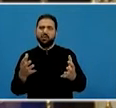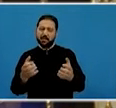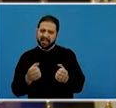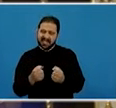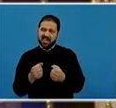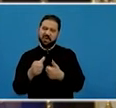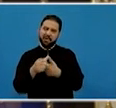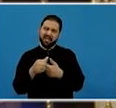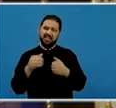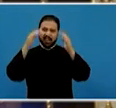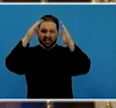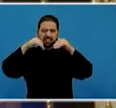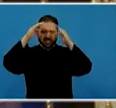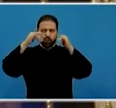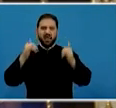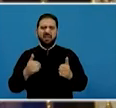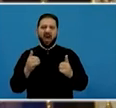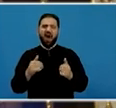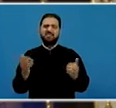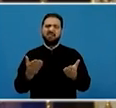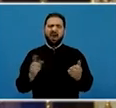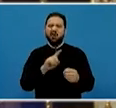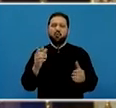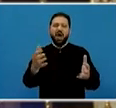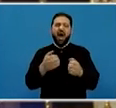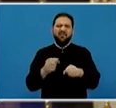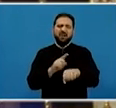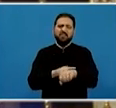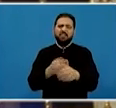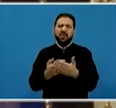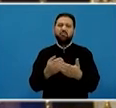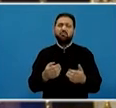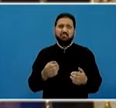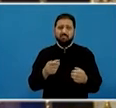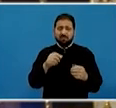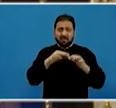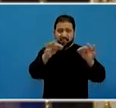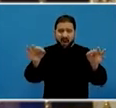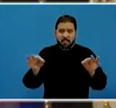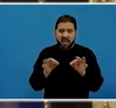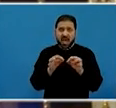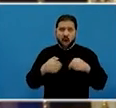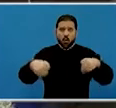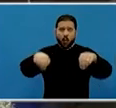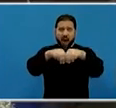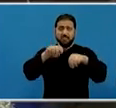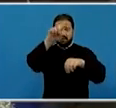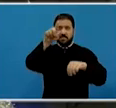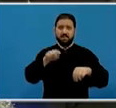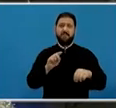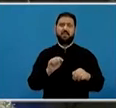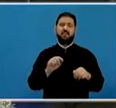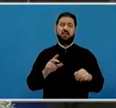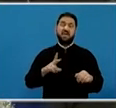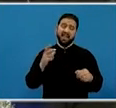competitivă, dominată de stres, în care nu mai avem timp nici pentru propria familie? Cu siguranță că este mai dificil decât în